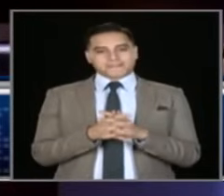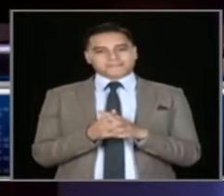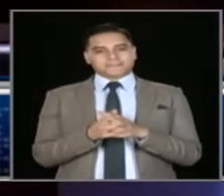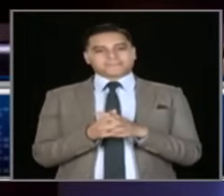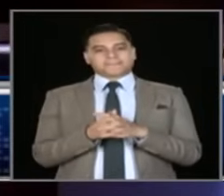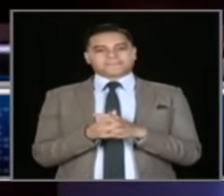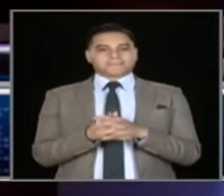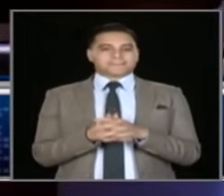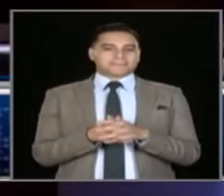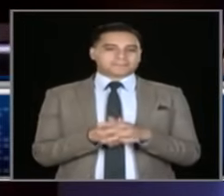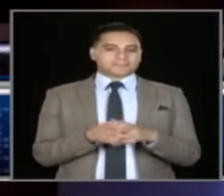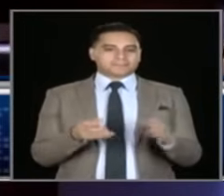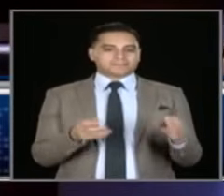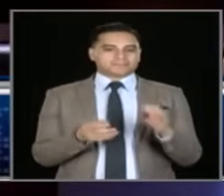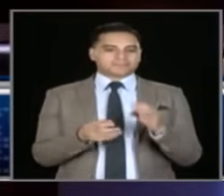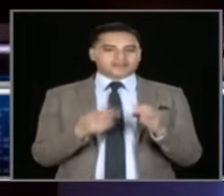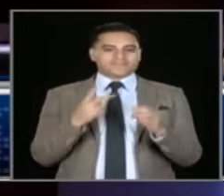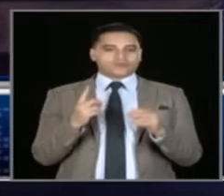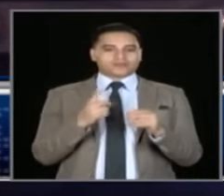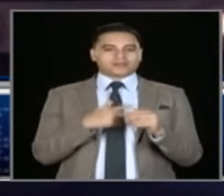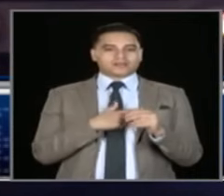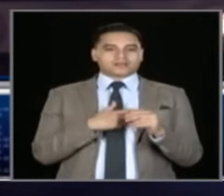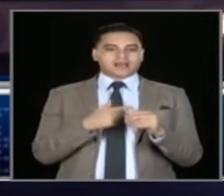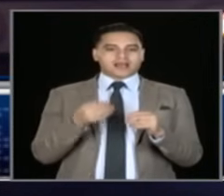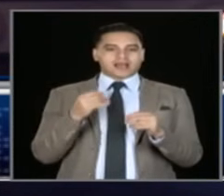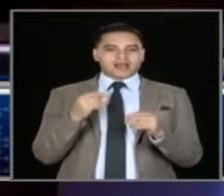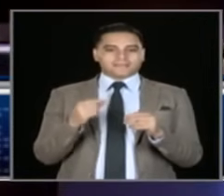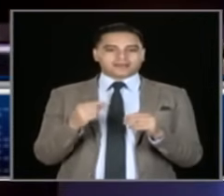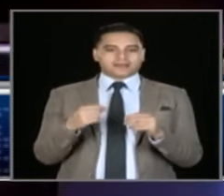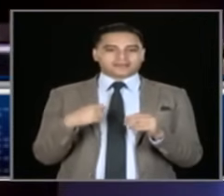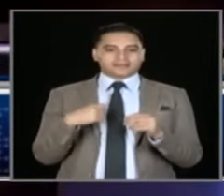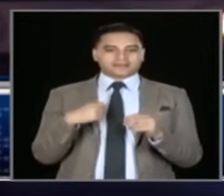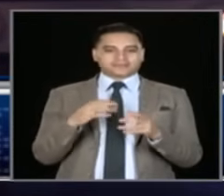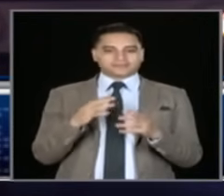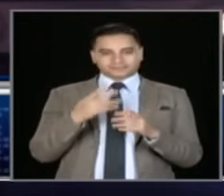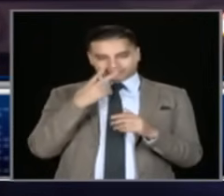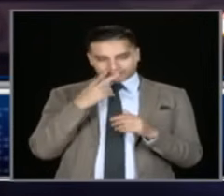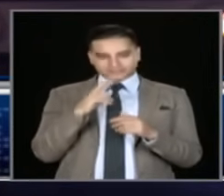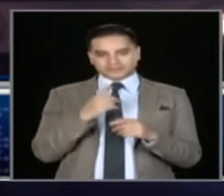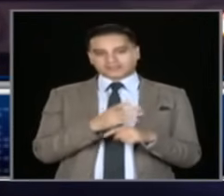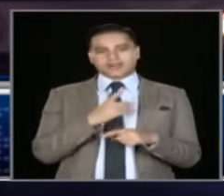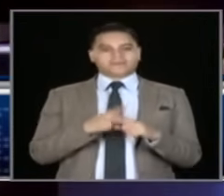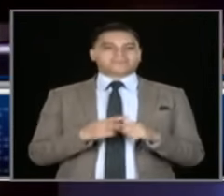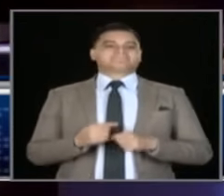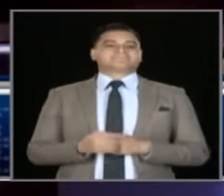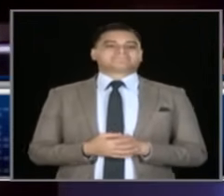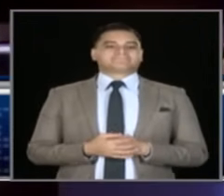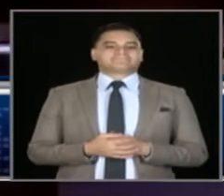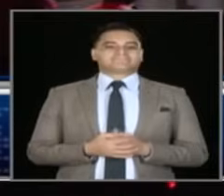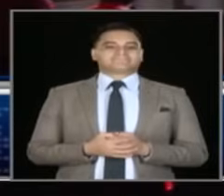مصري. لا أنا فاكر، كان تقريبا كأس عام 2011 أحمد الأحمر. بقول كأس العالم للأندية. صح. الهلباوي. 2019. إجابة